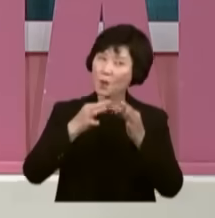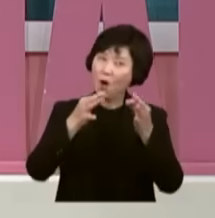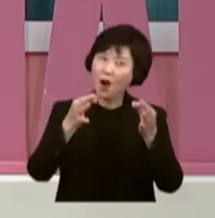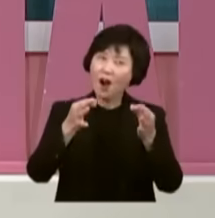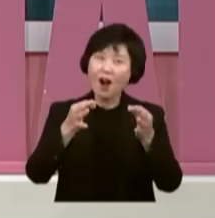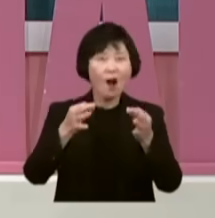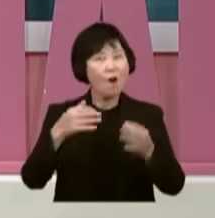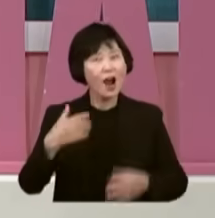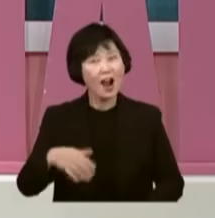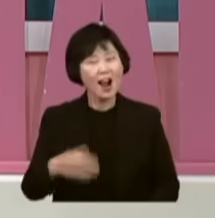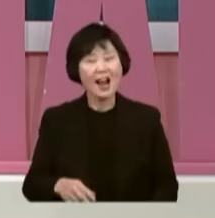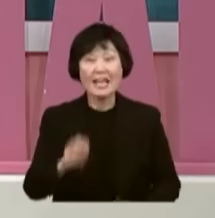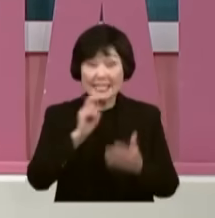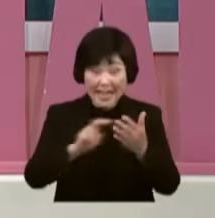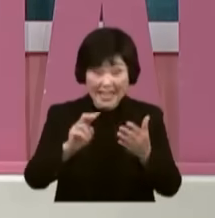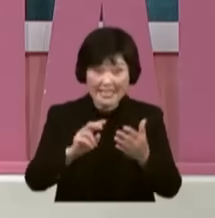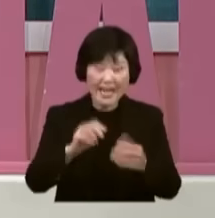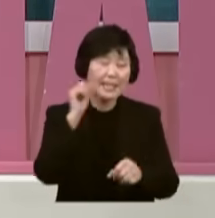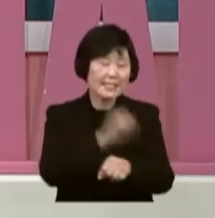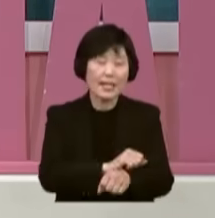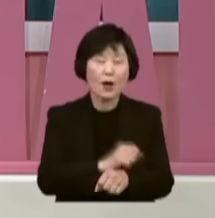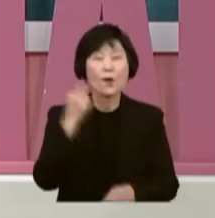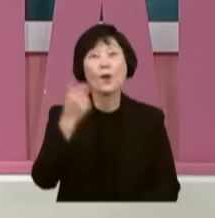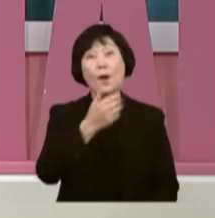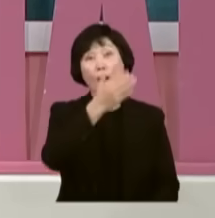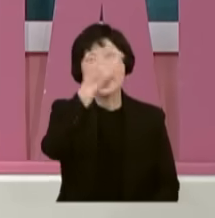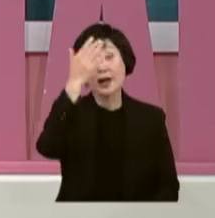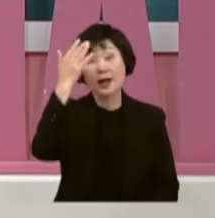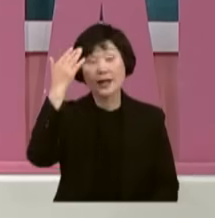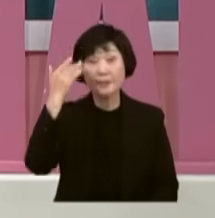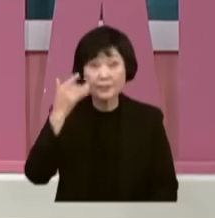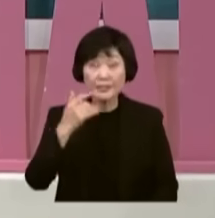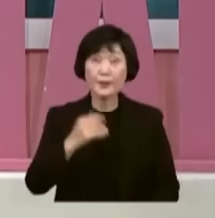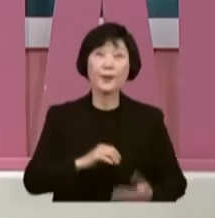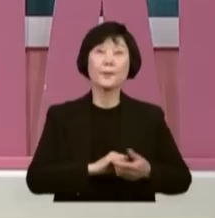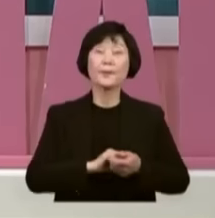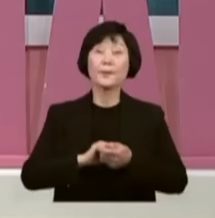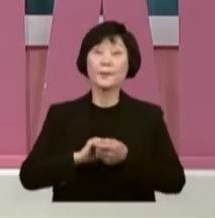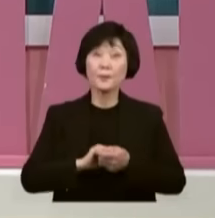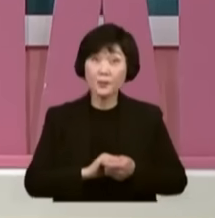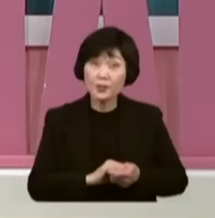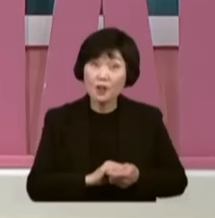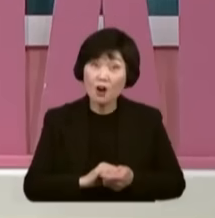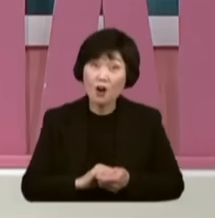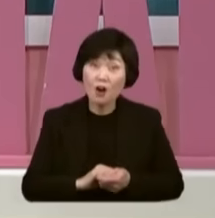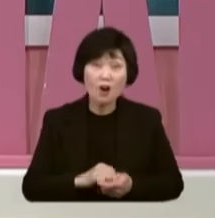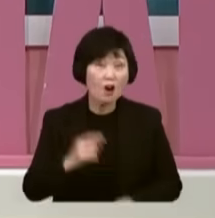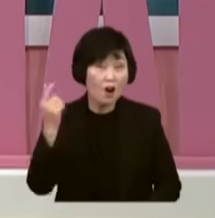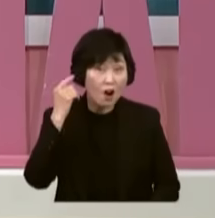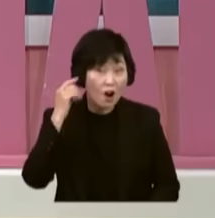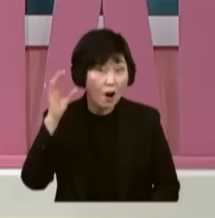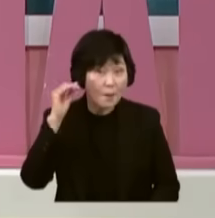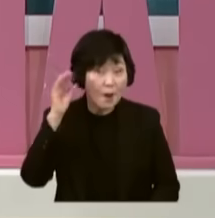하고 네. 이름들은 이렇게 참 너무너무 들을수록 좋은데 예.